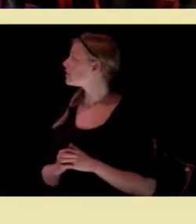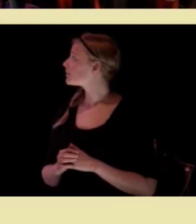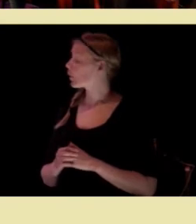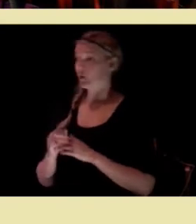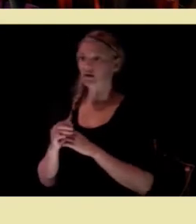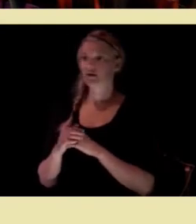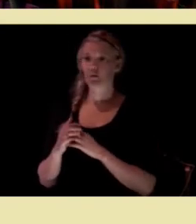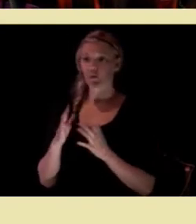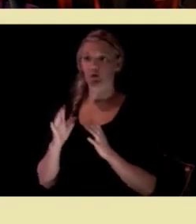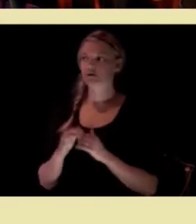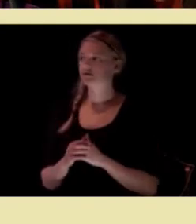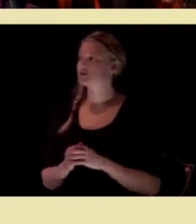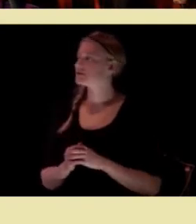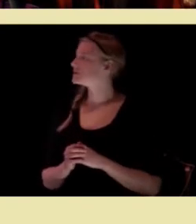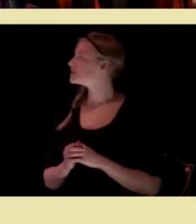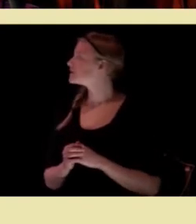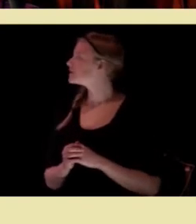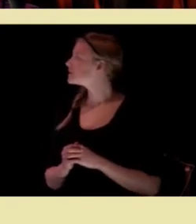Oi, oi.